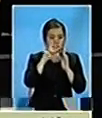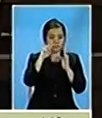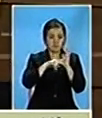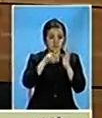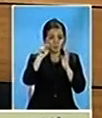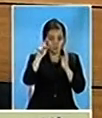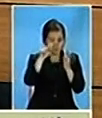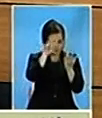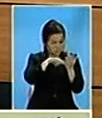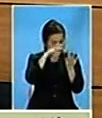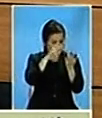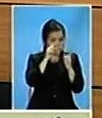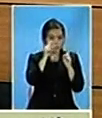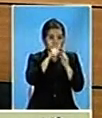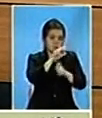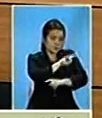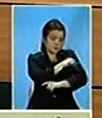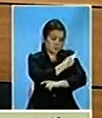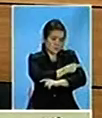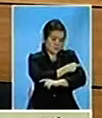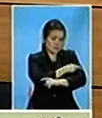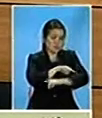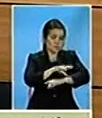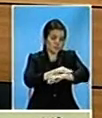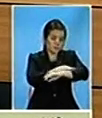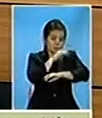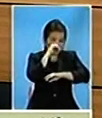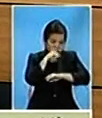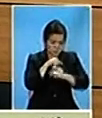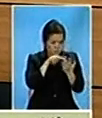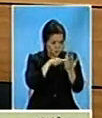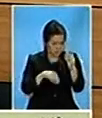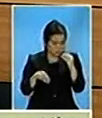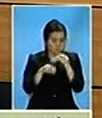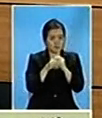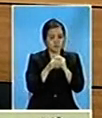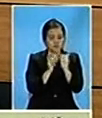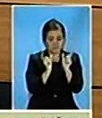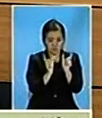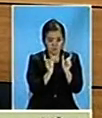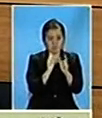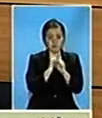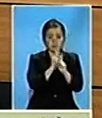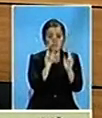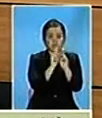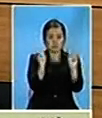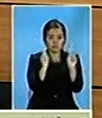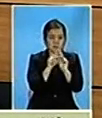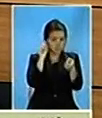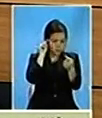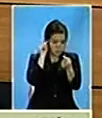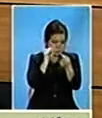งๆเรื่องคำว่าการแพทย์แผนไทยเนี่ยก็เป็นการเติมขึ้นมาในชั้นกรรมาธิการของตัวสภาผู้แทนราษฎรนะครับซึ่งผมว่าเจตนารมณ์